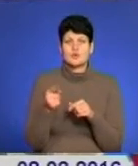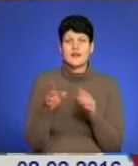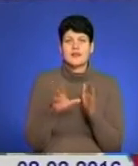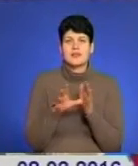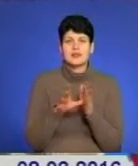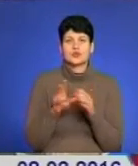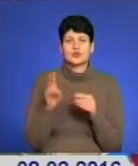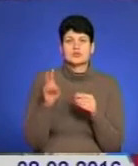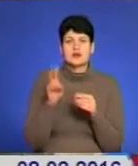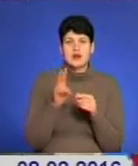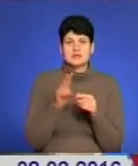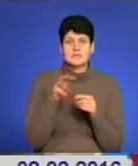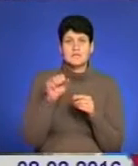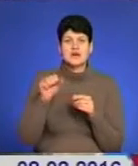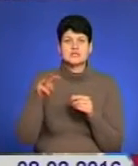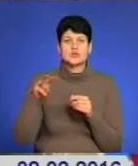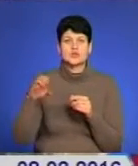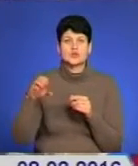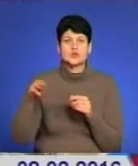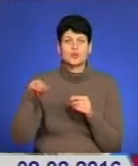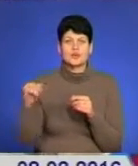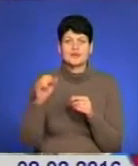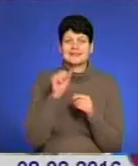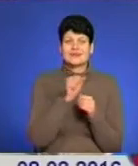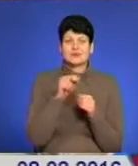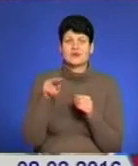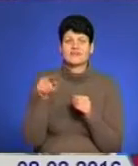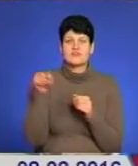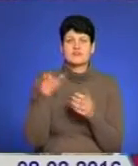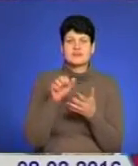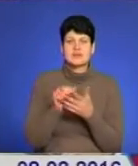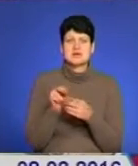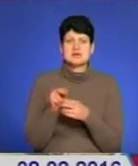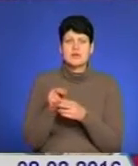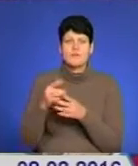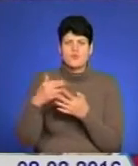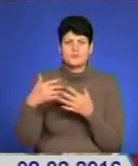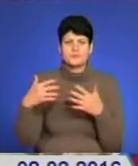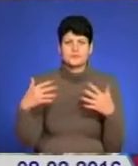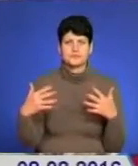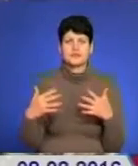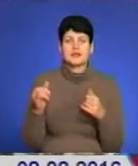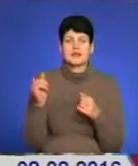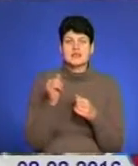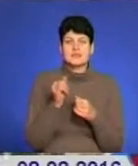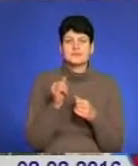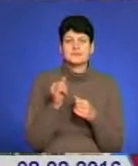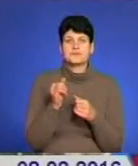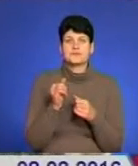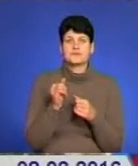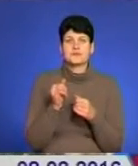Електротранс Масюху Андрію Павловичу. Безпосередньо він займається ремонтом і так далі. От. І